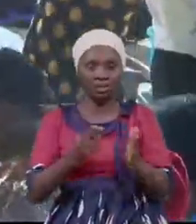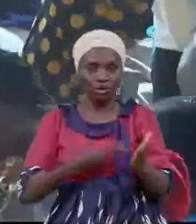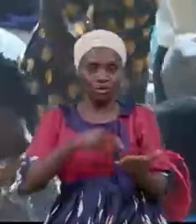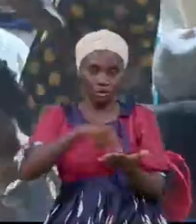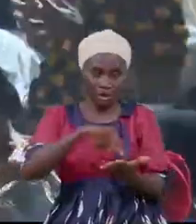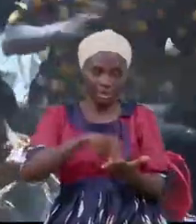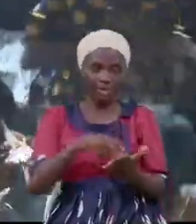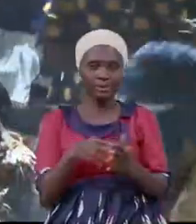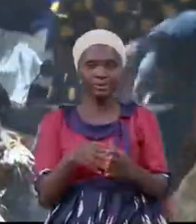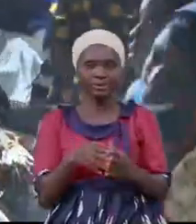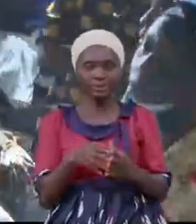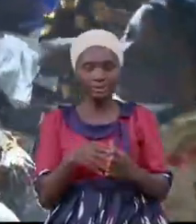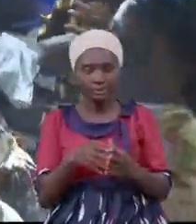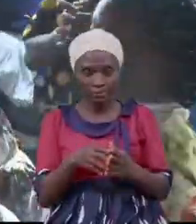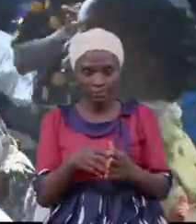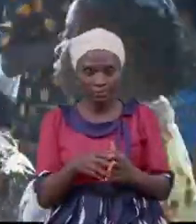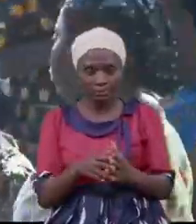tous debout s'il vous